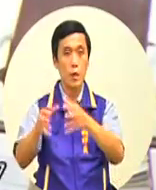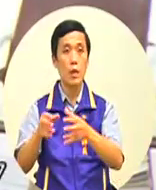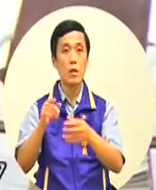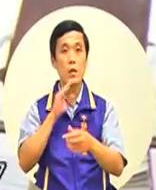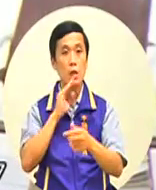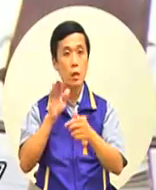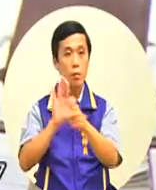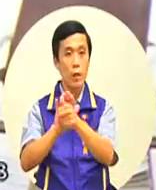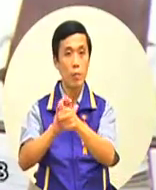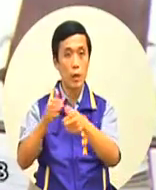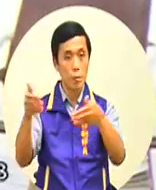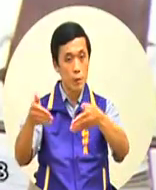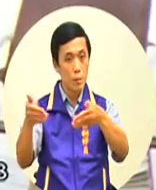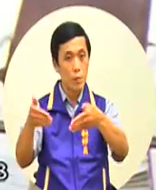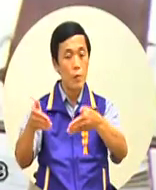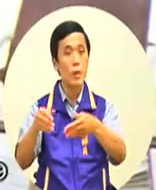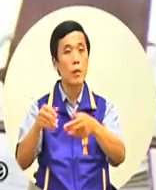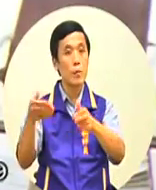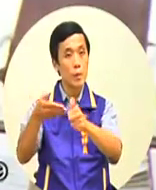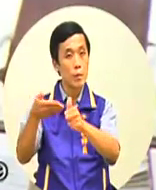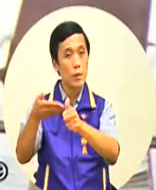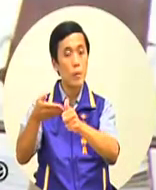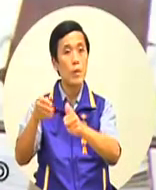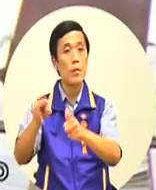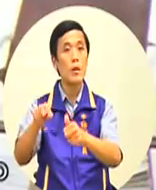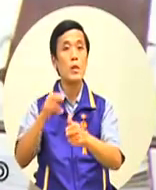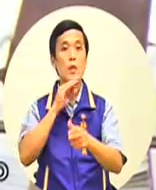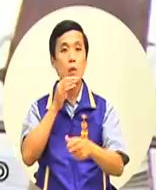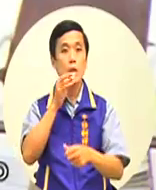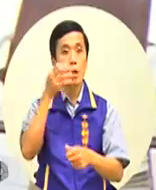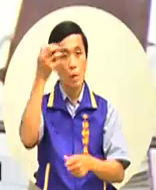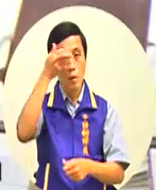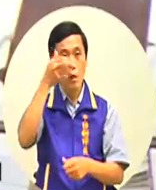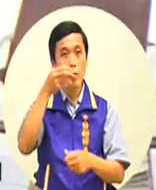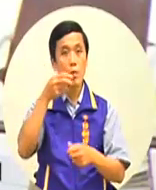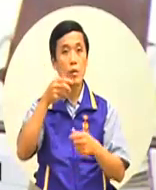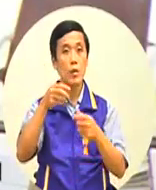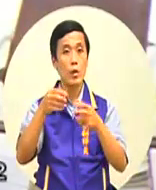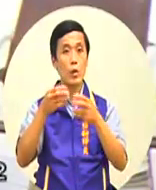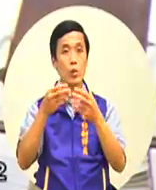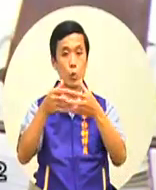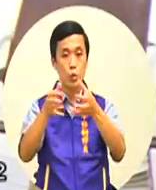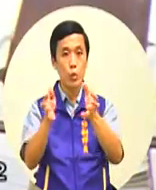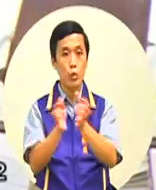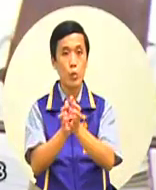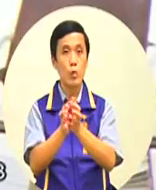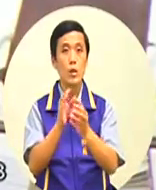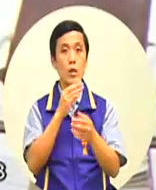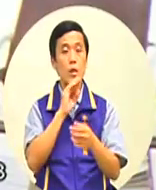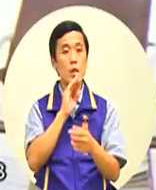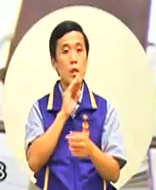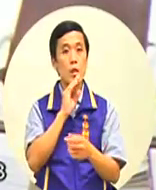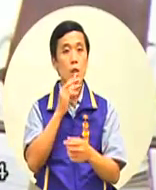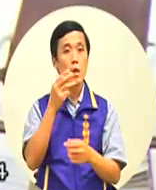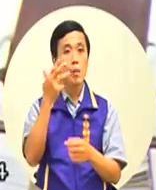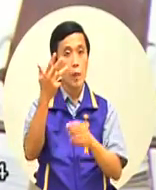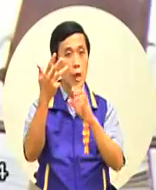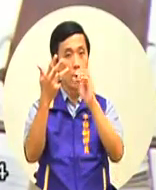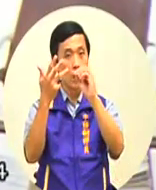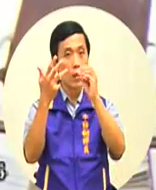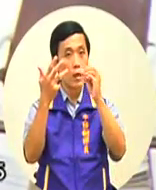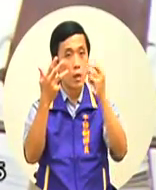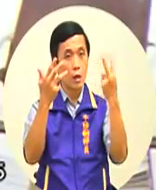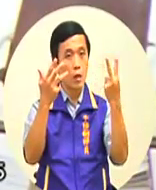在我们这个萤火族的对面啊，刚好有一个802啊，我们也腾出一个空间，让802的那